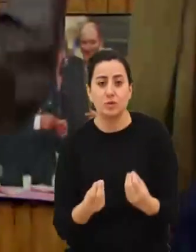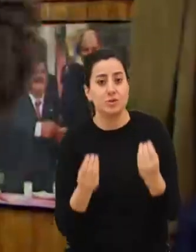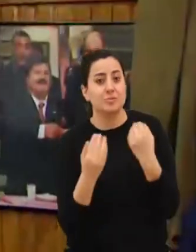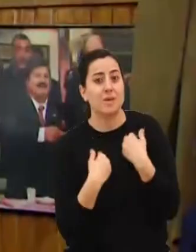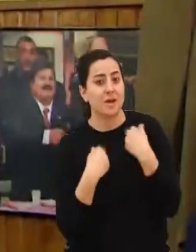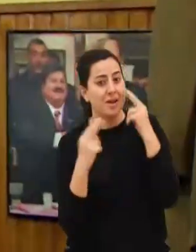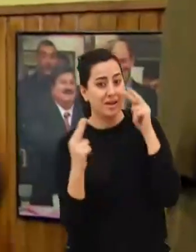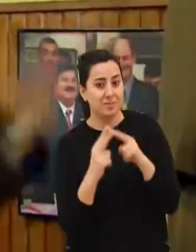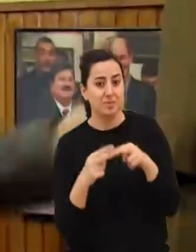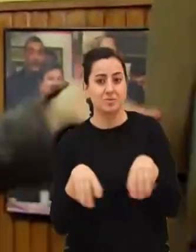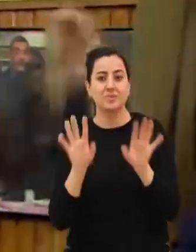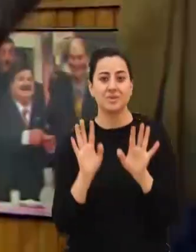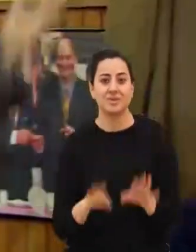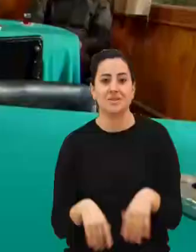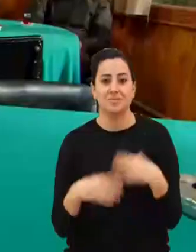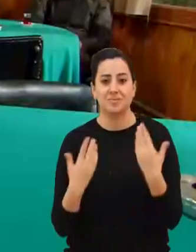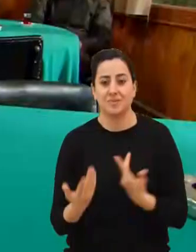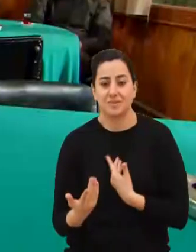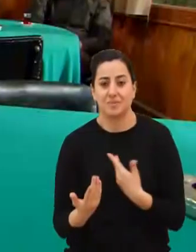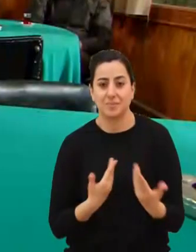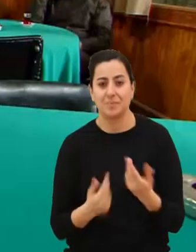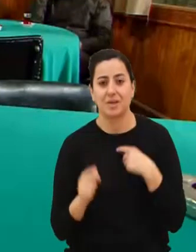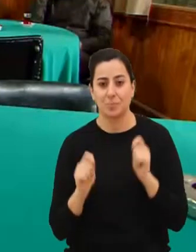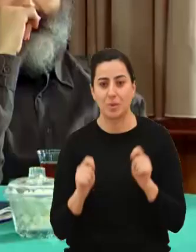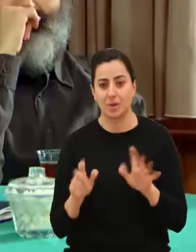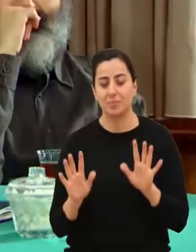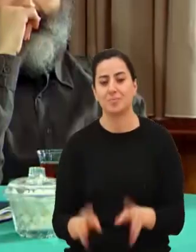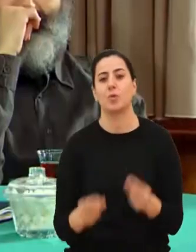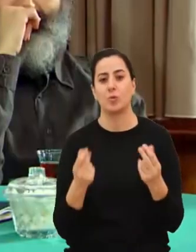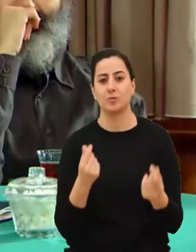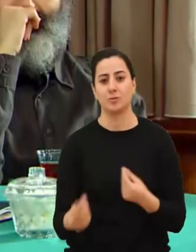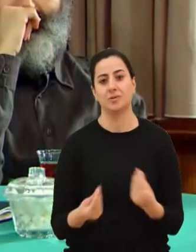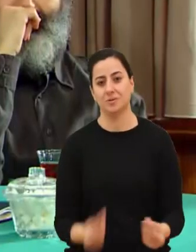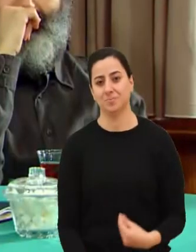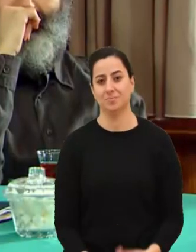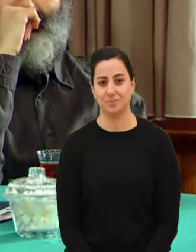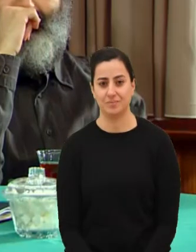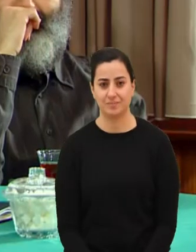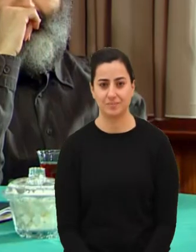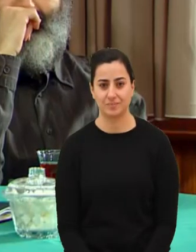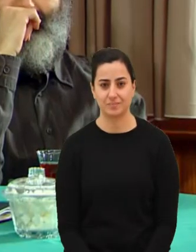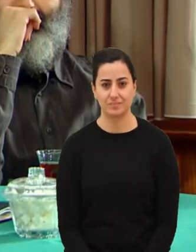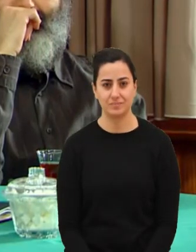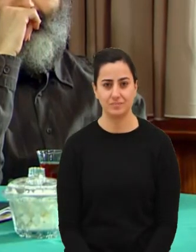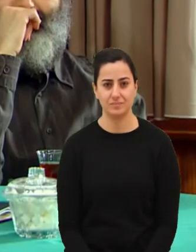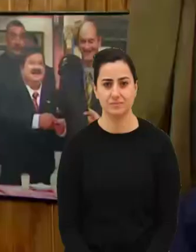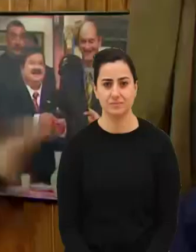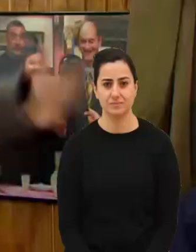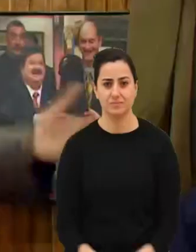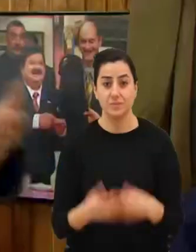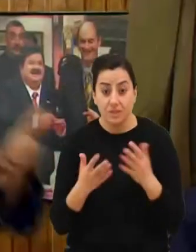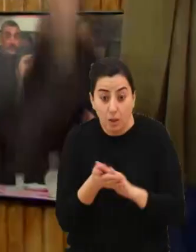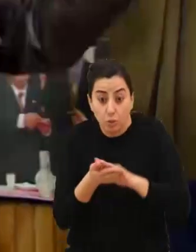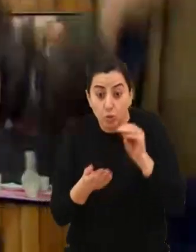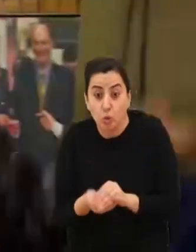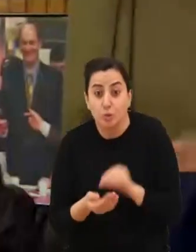yani, bu yani dedirin dirilinden. Beton gibi duruşuyla şebeklik yapan Bekir'e göz ucuyla bile bakmadı.